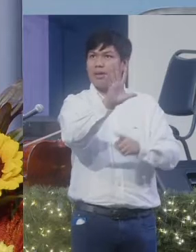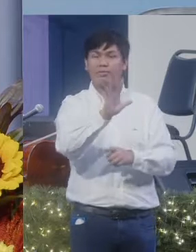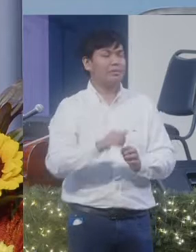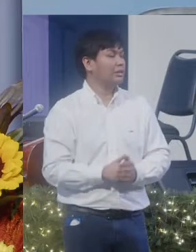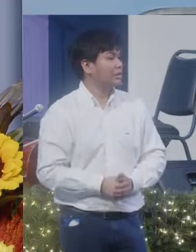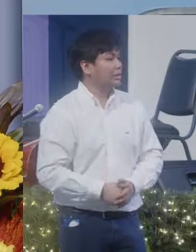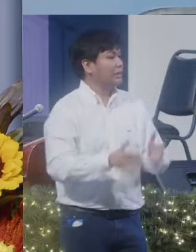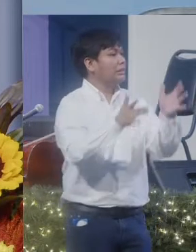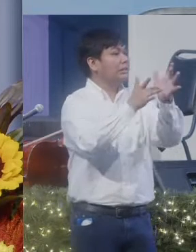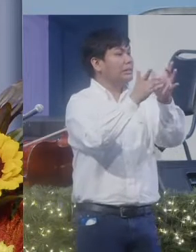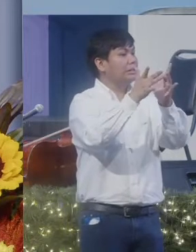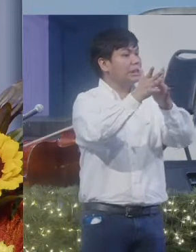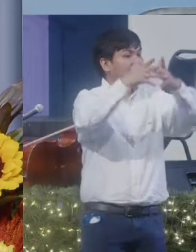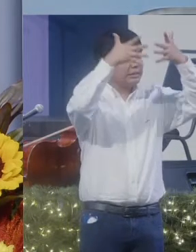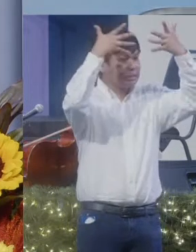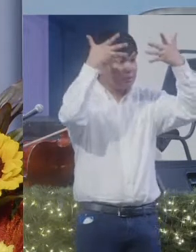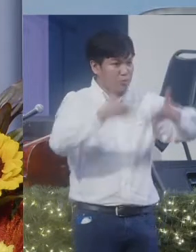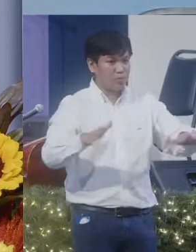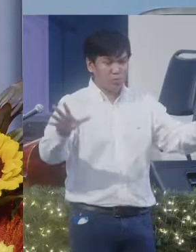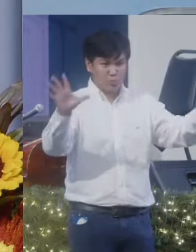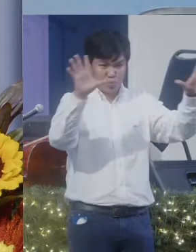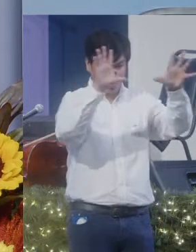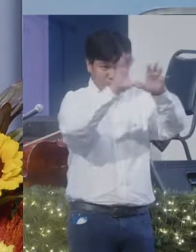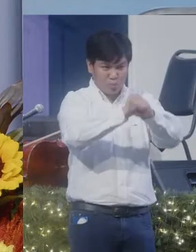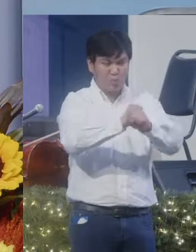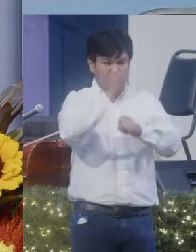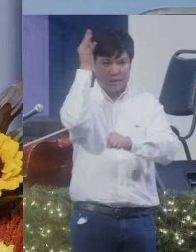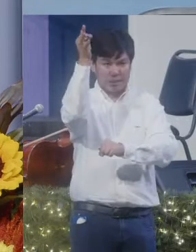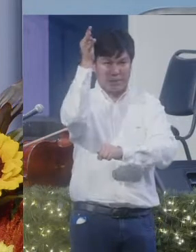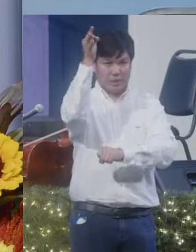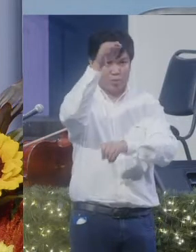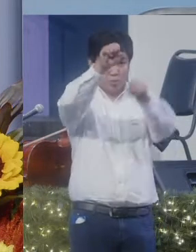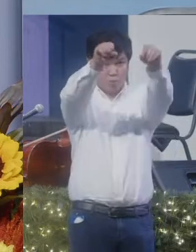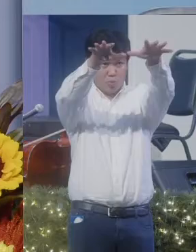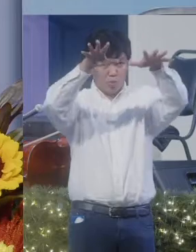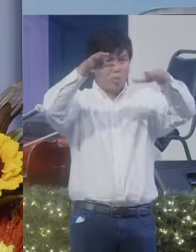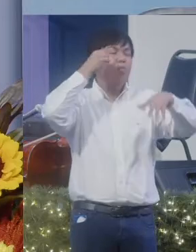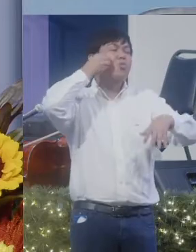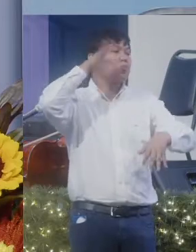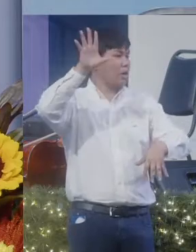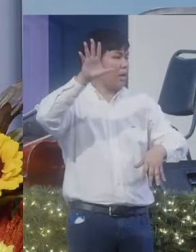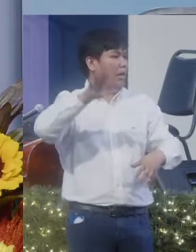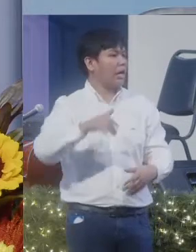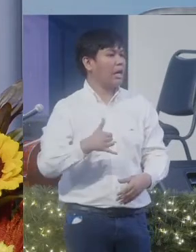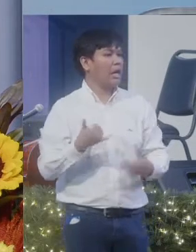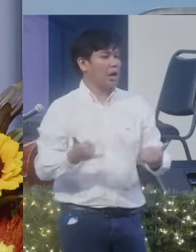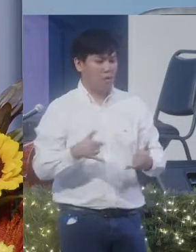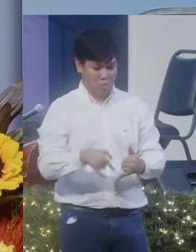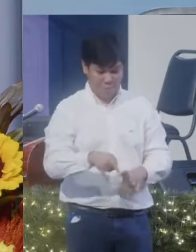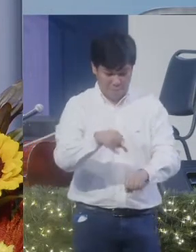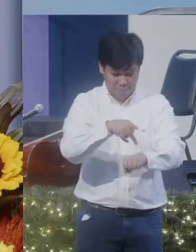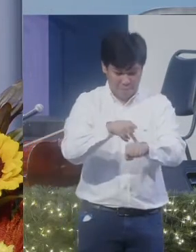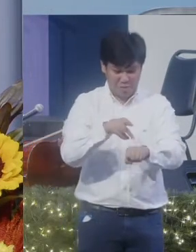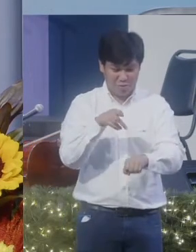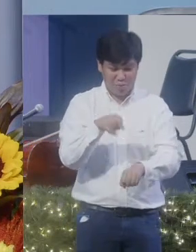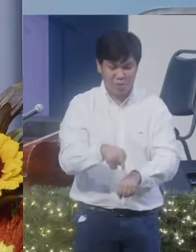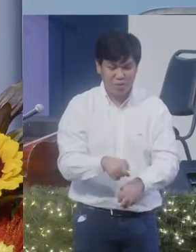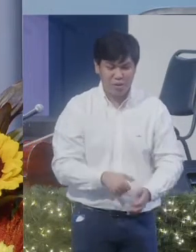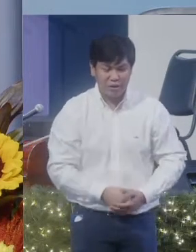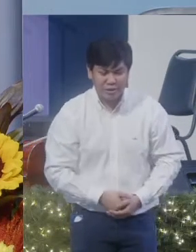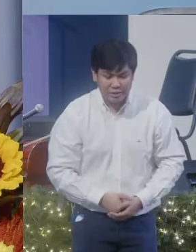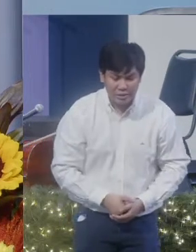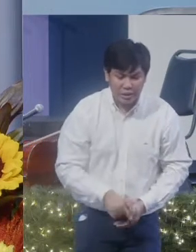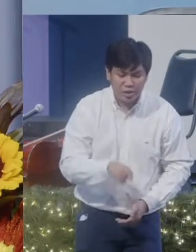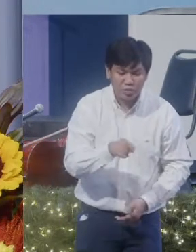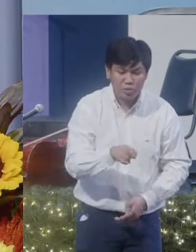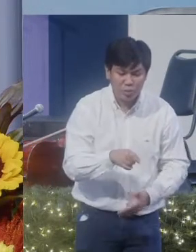finished speaking, so natapos na yung kanyang pagtuturo, he said to Simon, "Put out into the